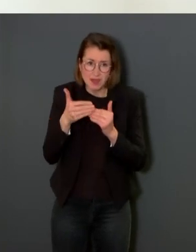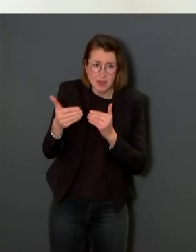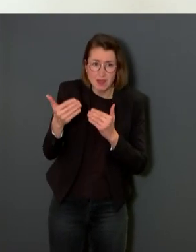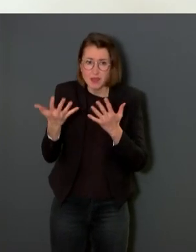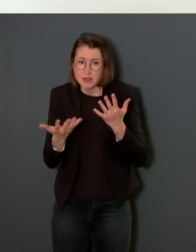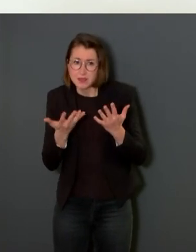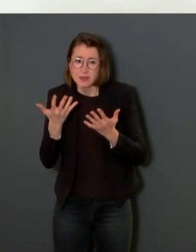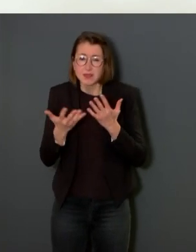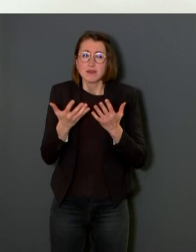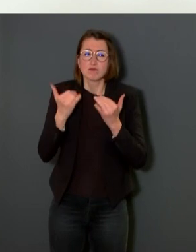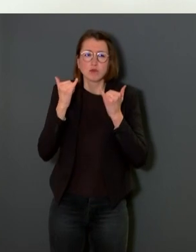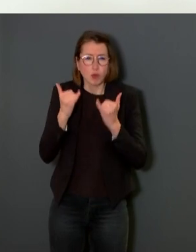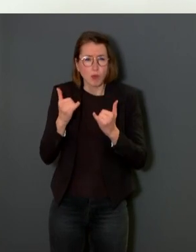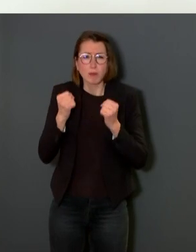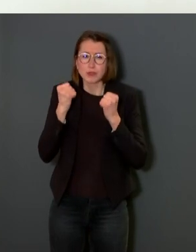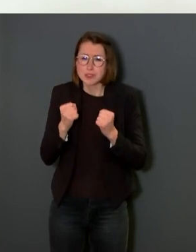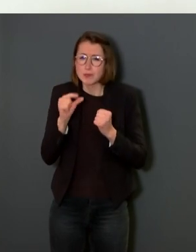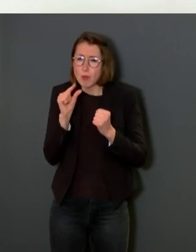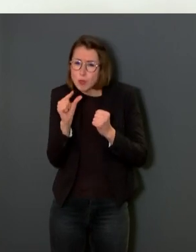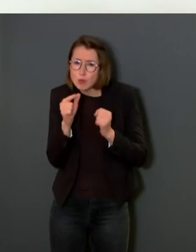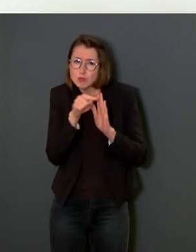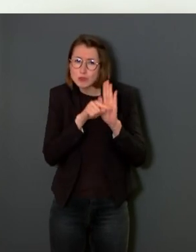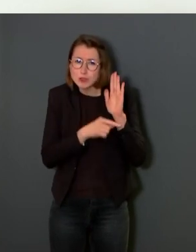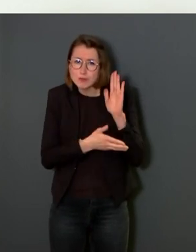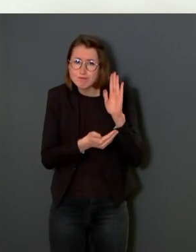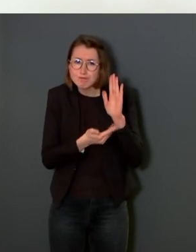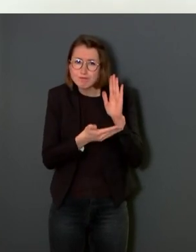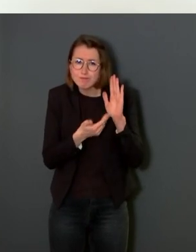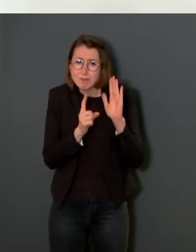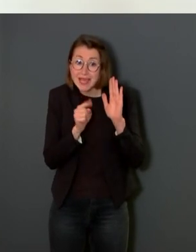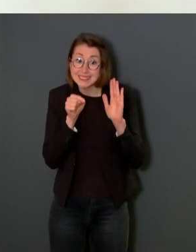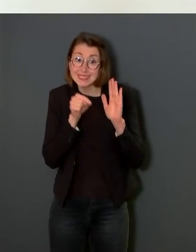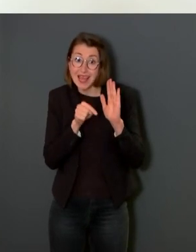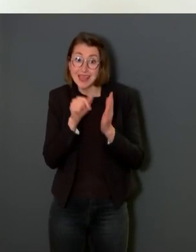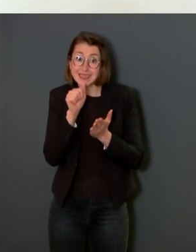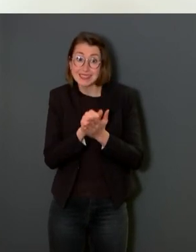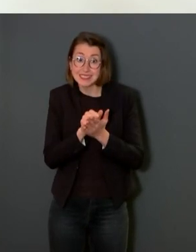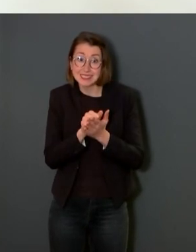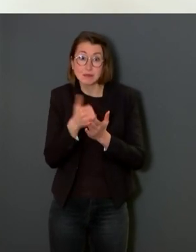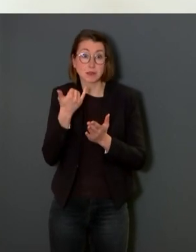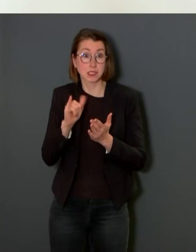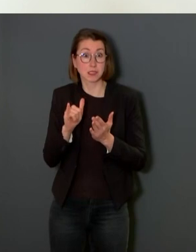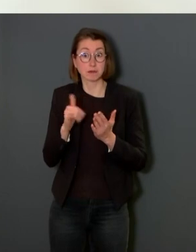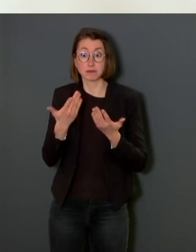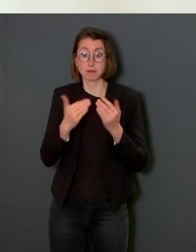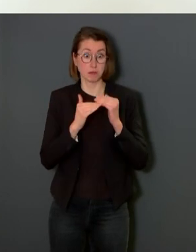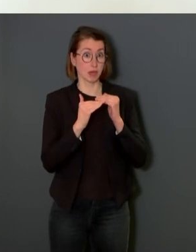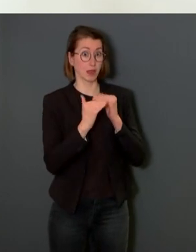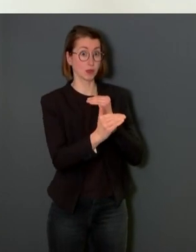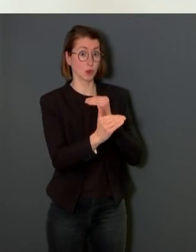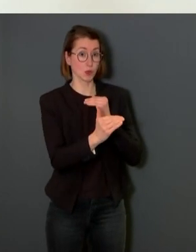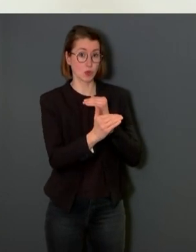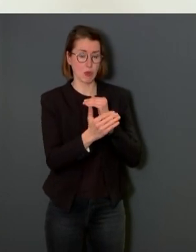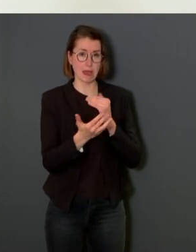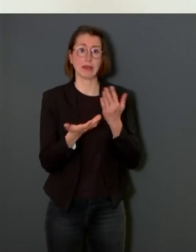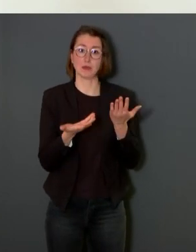des assouplissements, ce genre de décision-là, on peut uniquement la prendre si le sol est stable, si on a assez de stabilité